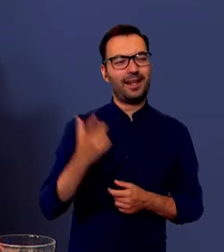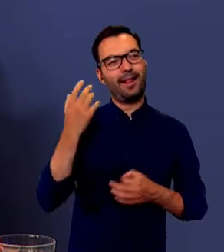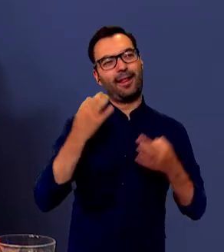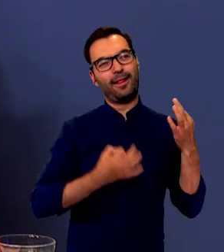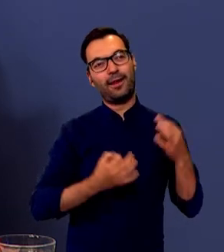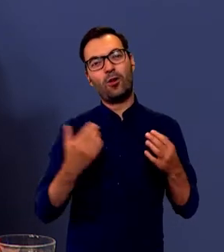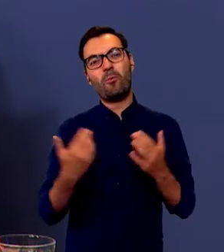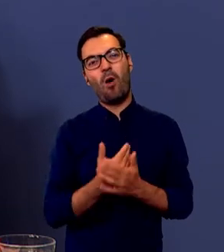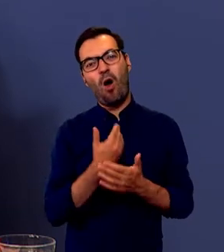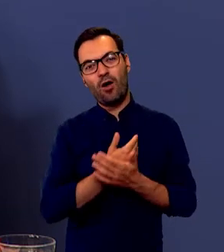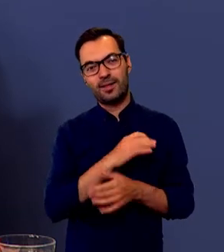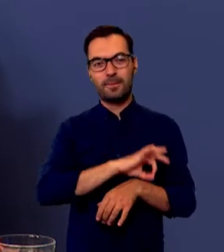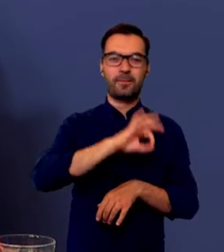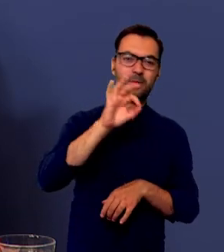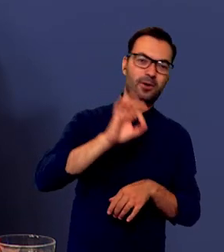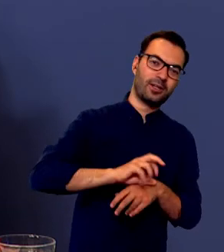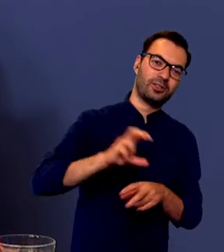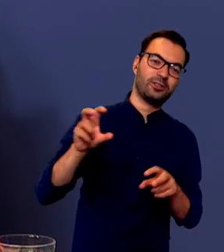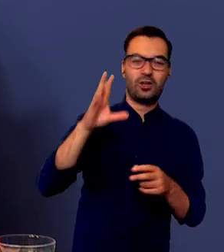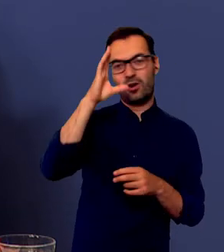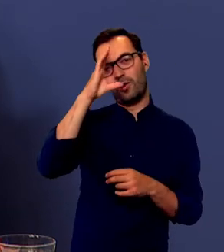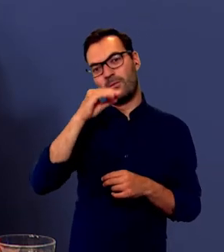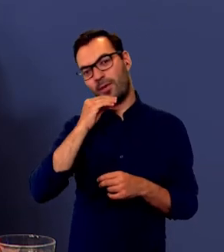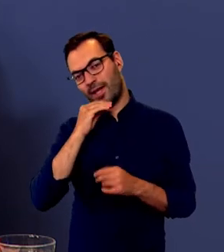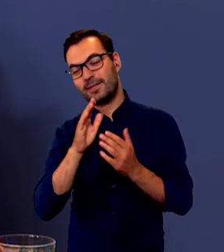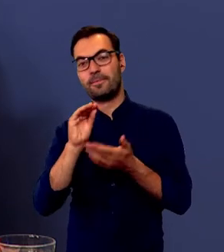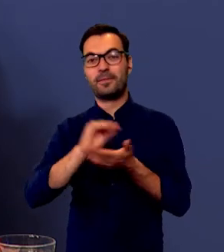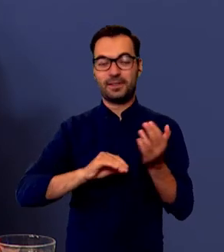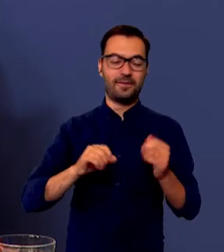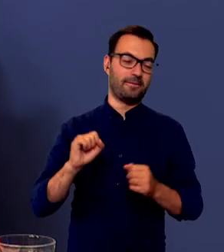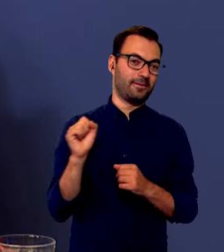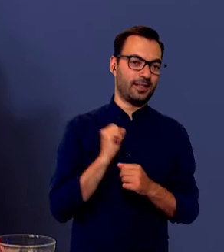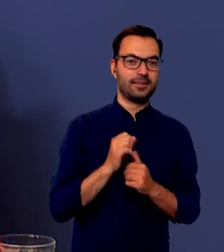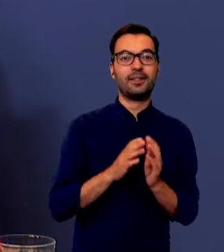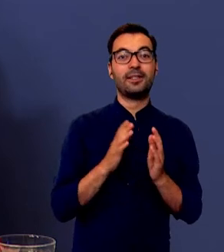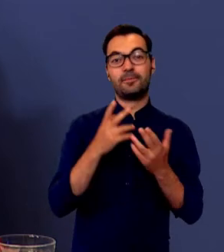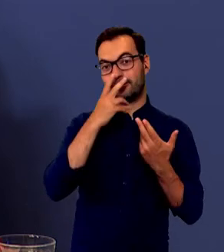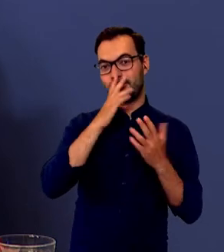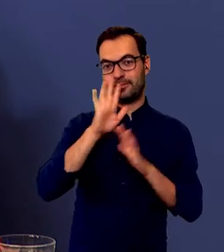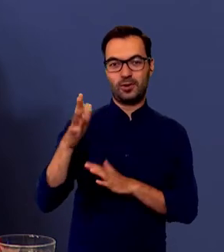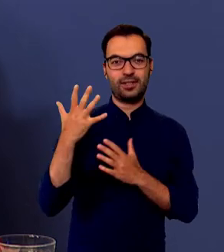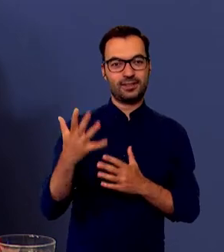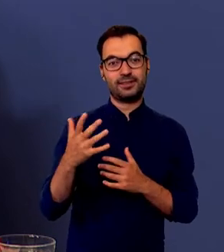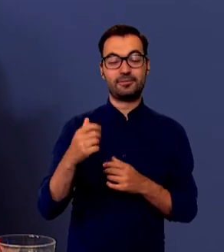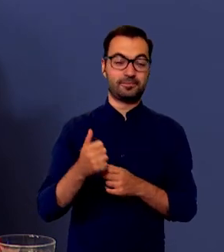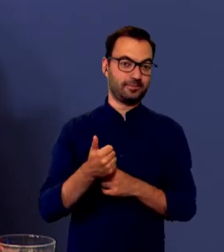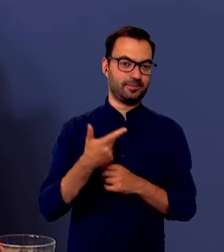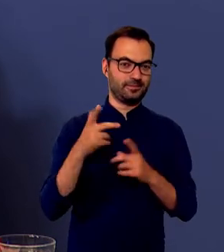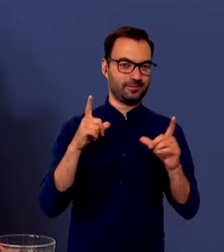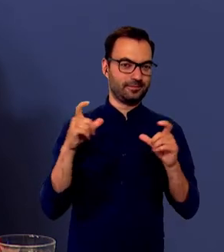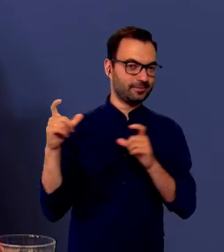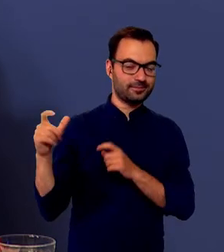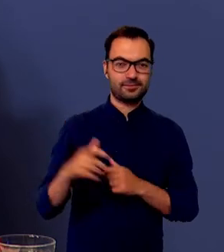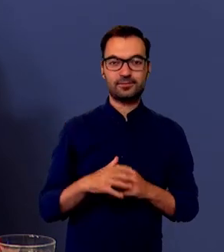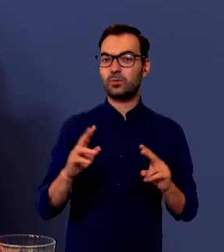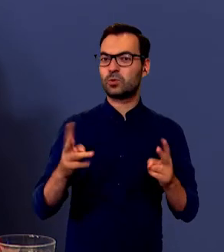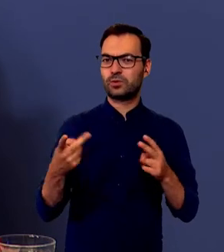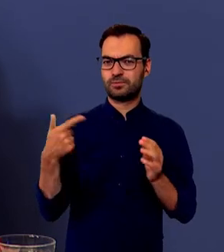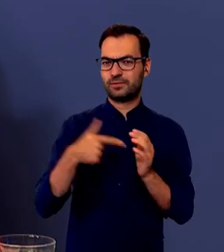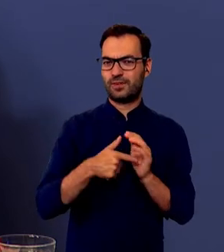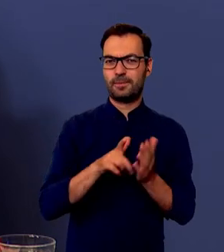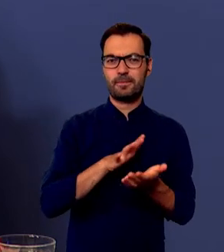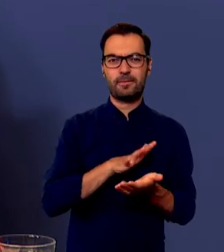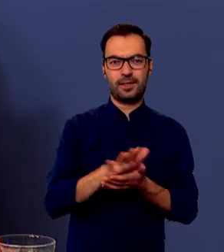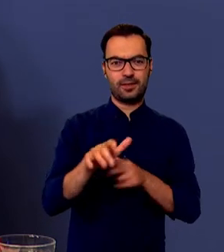czy obrazy, a tutaj jednak ten wątek literacki jak najbardziej obecny. Pokażmy proszę kilka zdjęć, które mamy z roku 2015, bo to jest